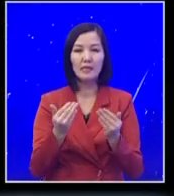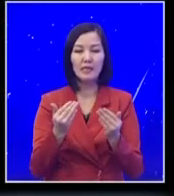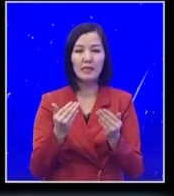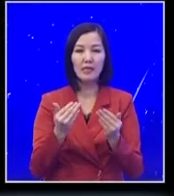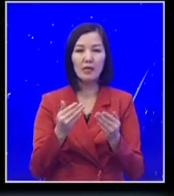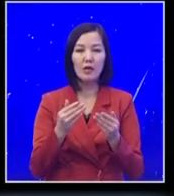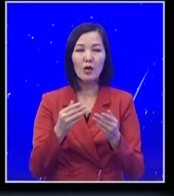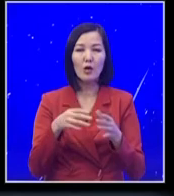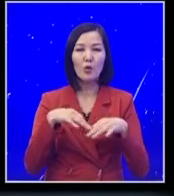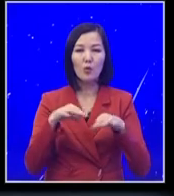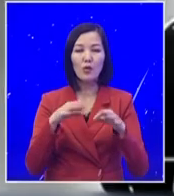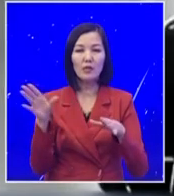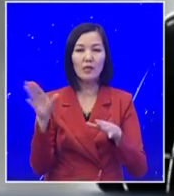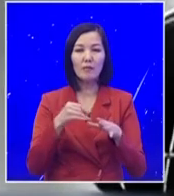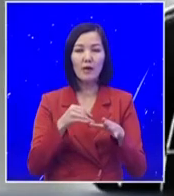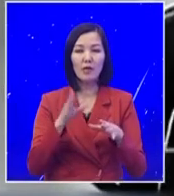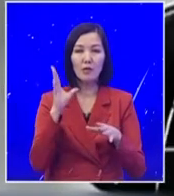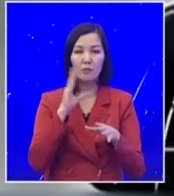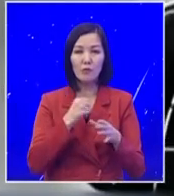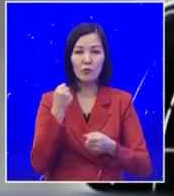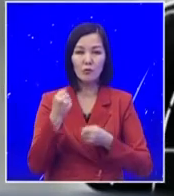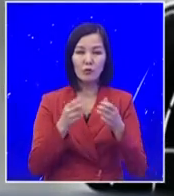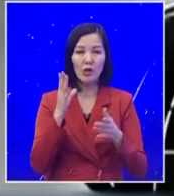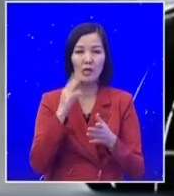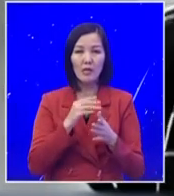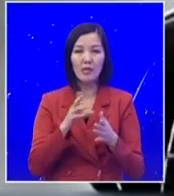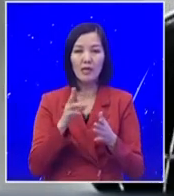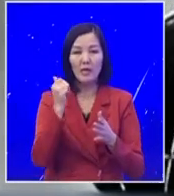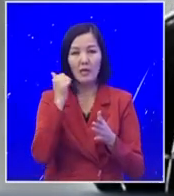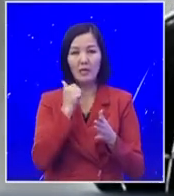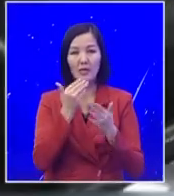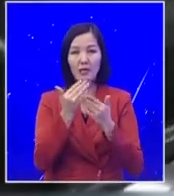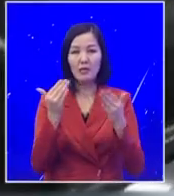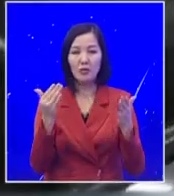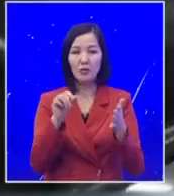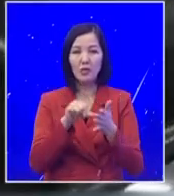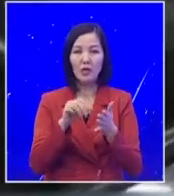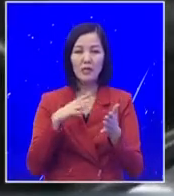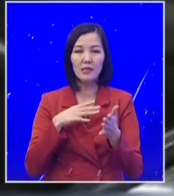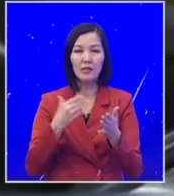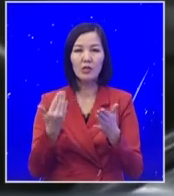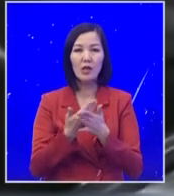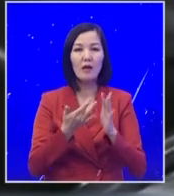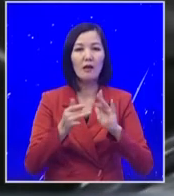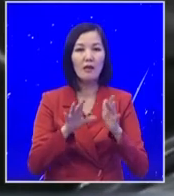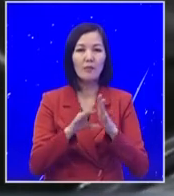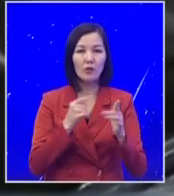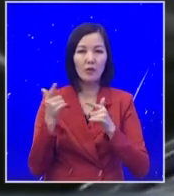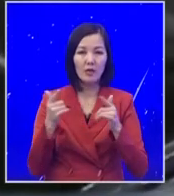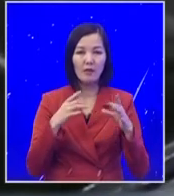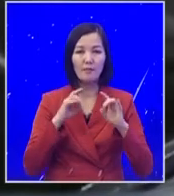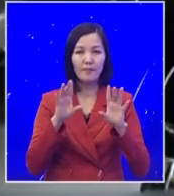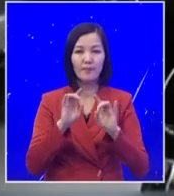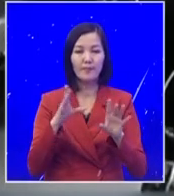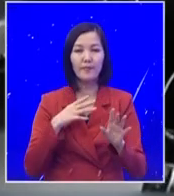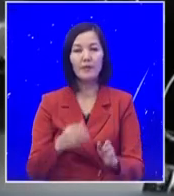мұндағы көліктердің барлығы жүріп тұр. Көліктер тіпті ретро шерулерге де қатысады. Топтаманы ғалымтұр ақпараттарымен дайындаған Меруерт Қыдырбайқызы,